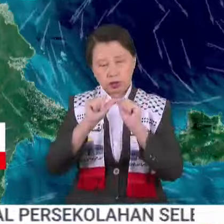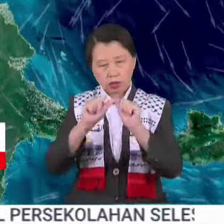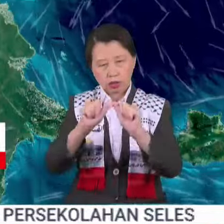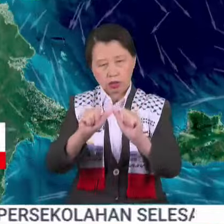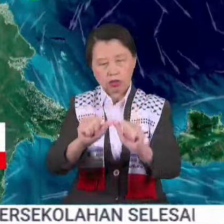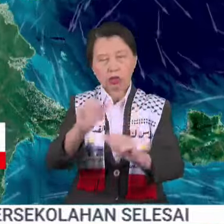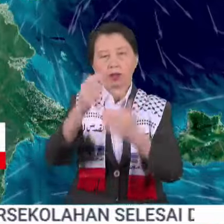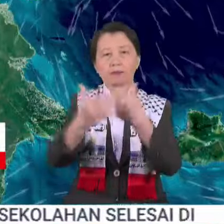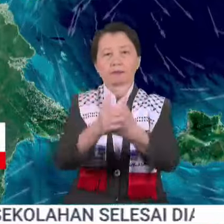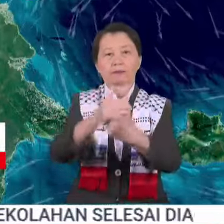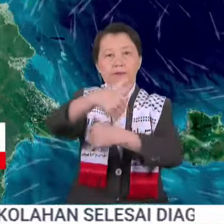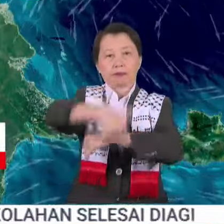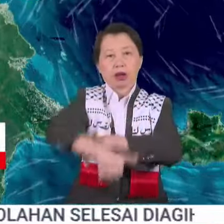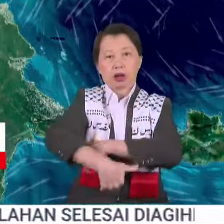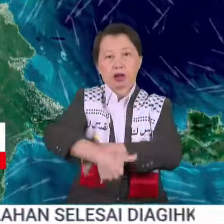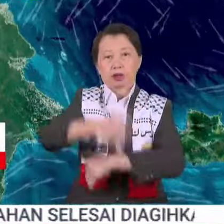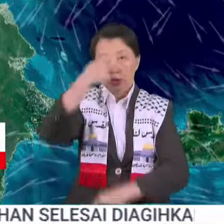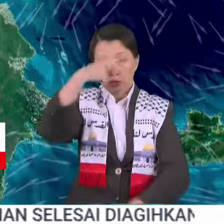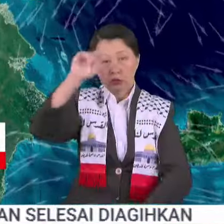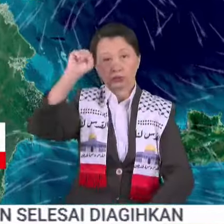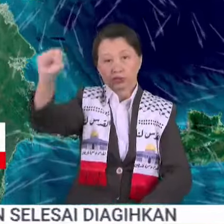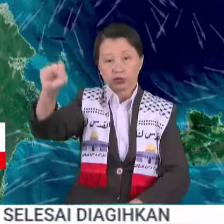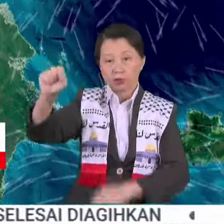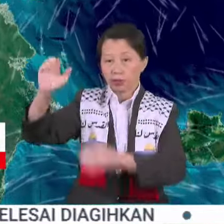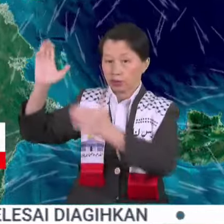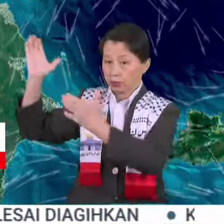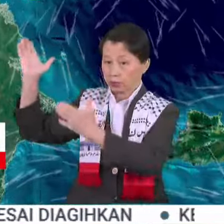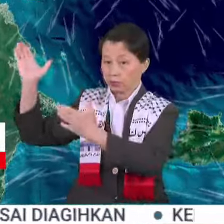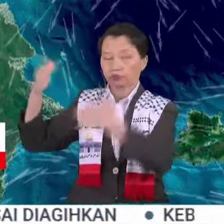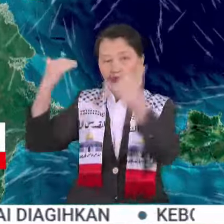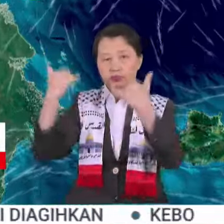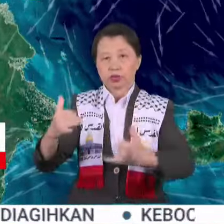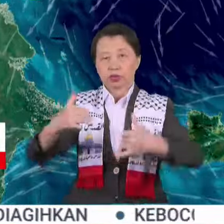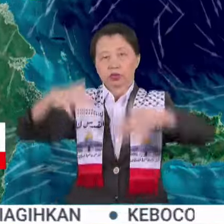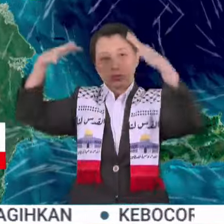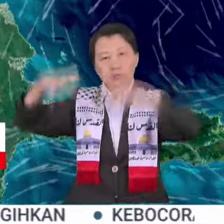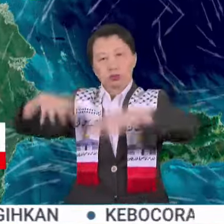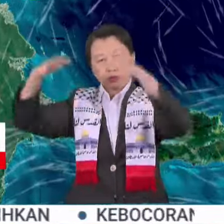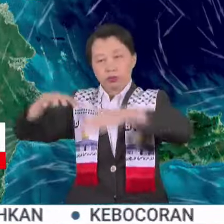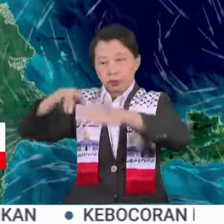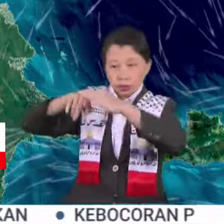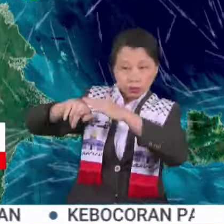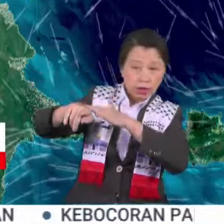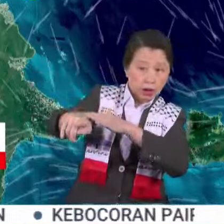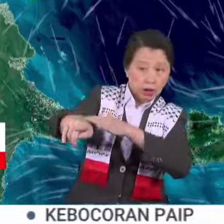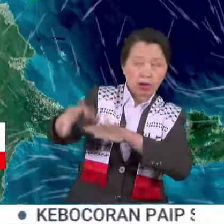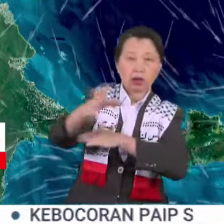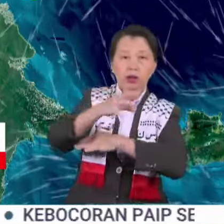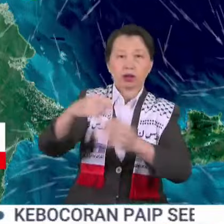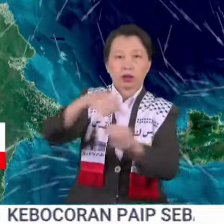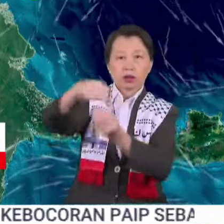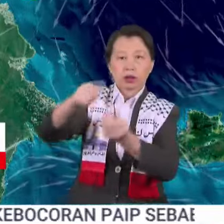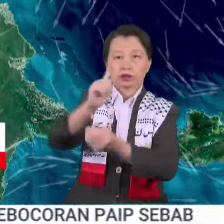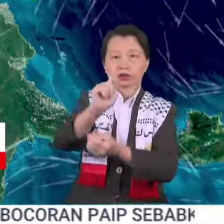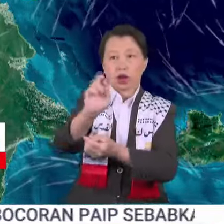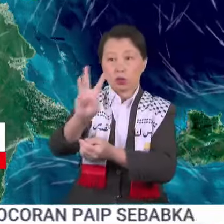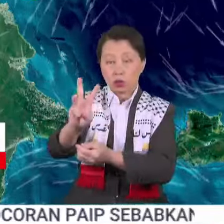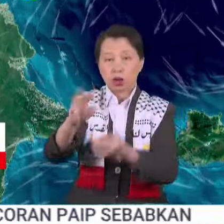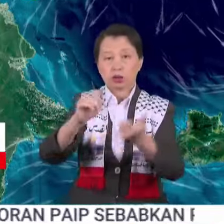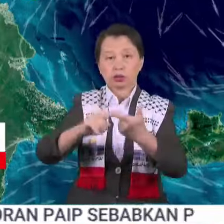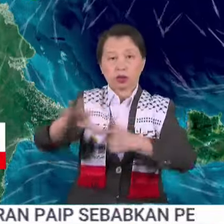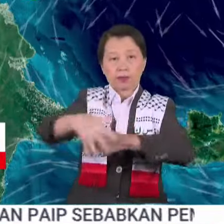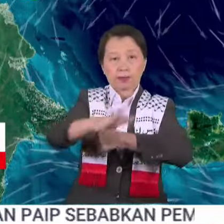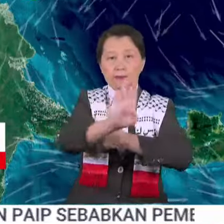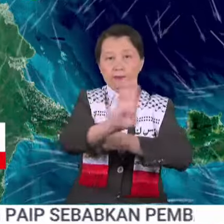sehingga ke malam nanti. Bagi negeri Sabah, dapat dilihat di sini keadaan hujan meliputi bahagian pedalaman di sekitar Tawau dan juga